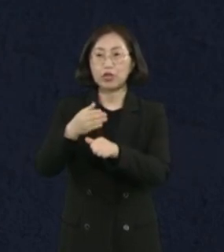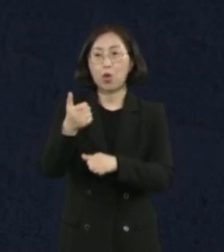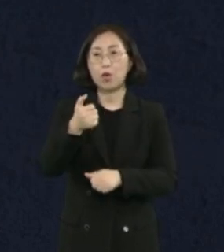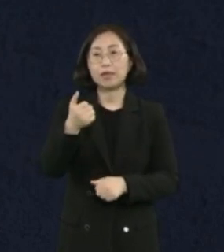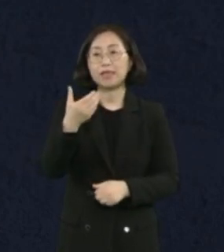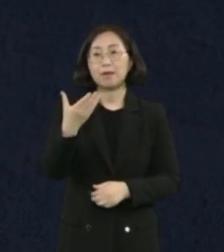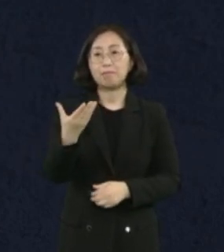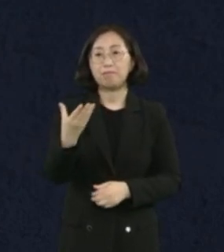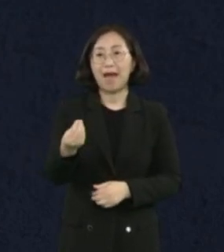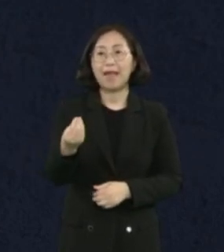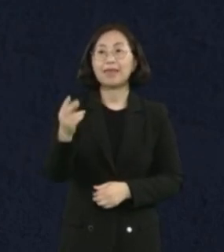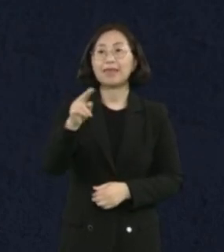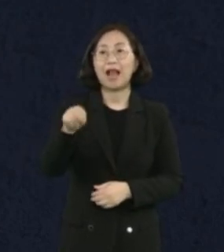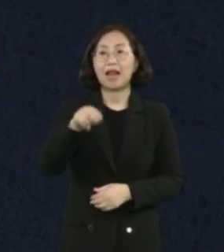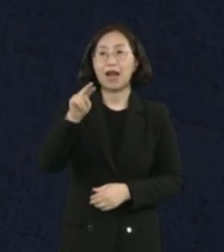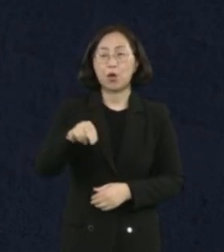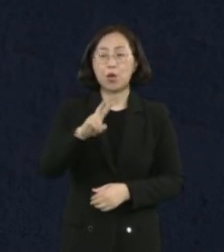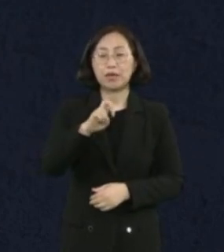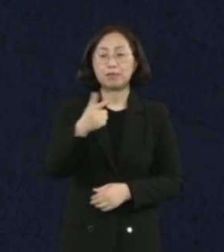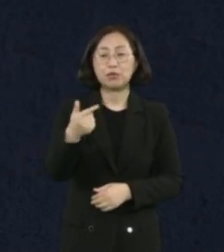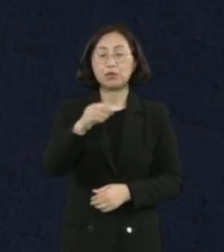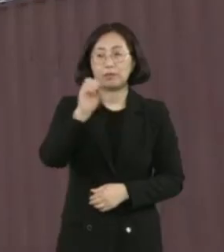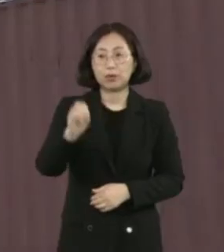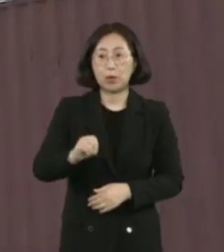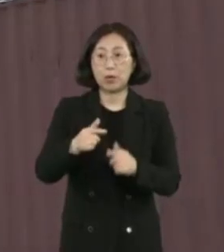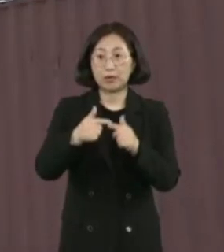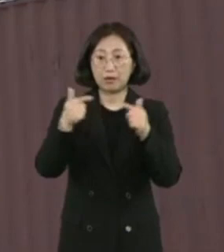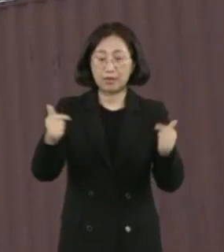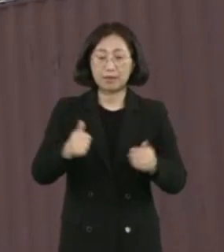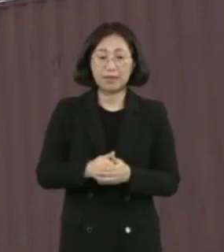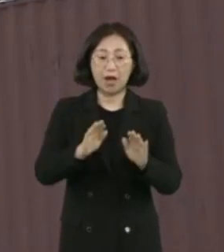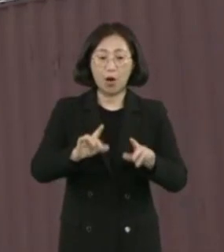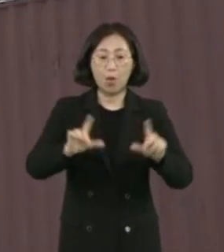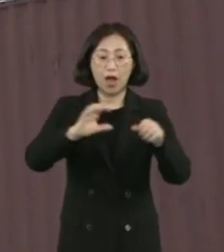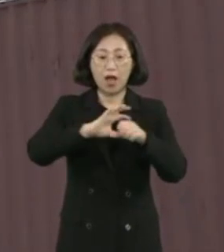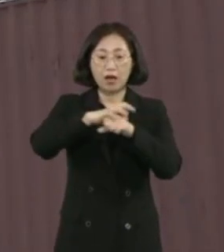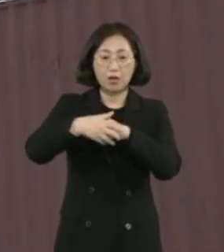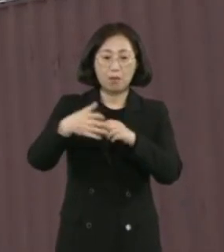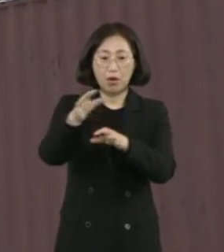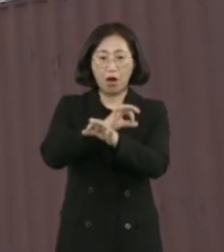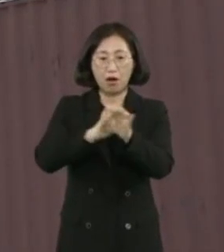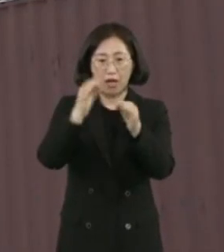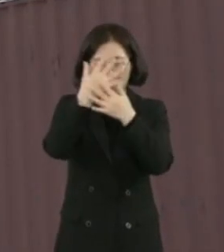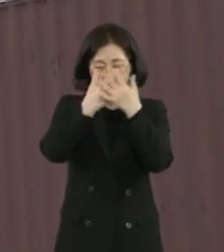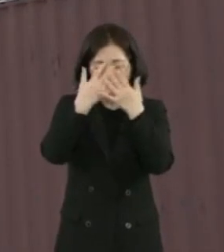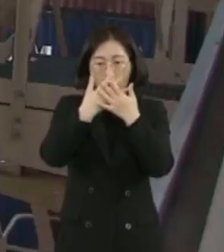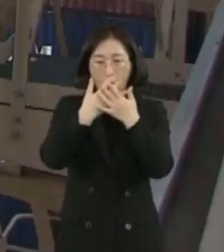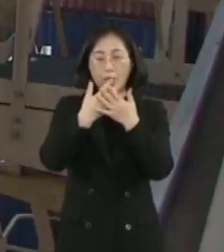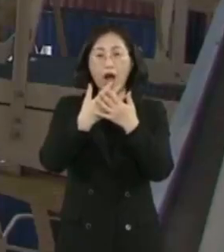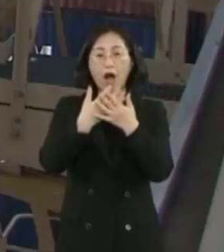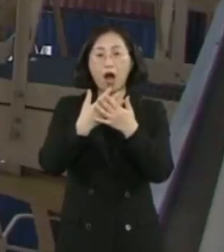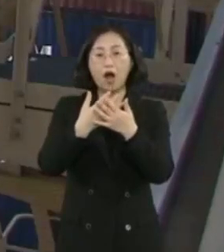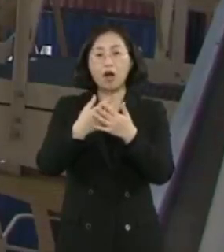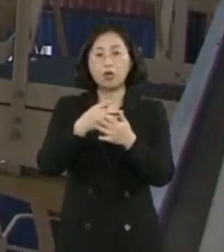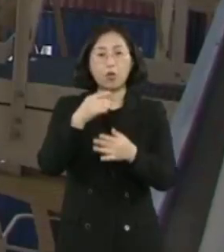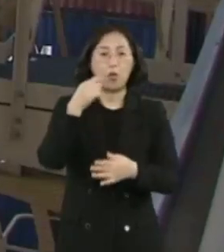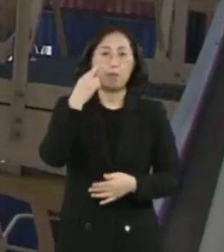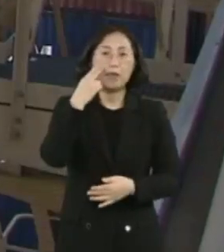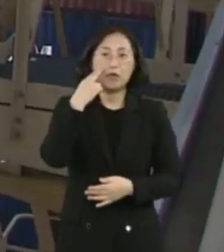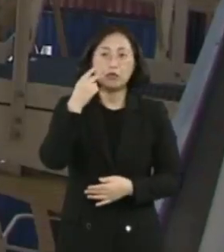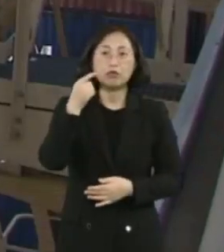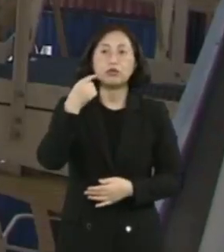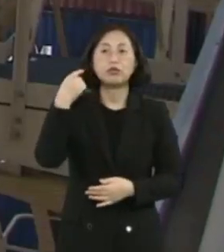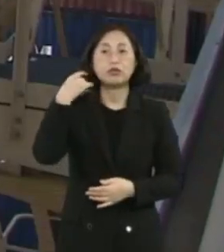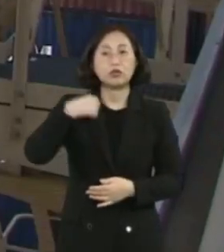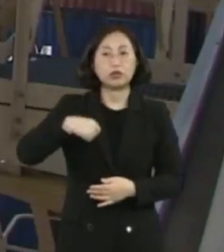달러로 26% 늘었습니다. 올해 글로벌 경기 불확실성, 미중 무역 갈등 등으로